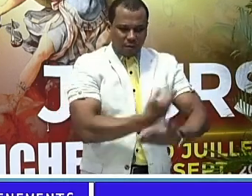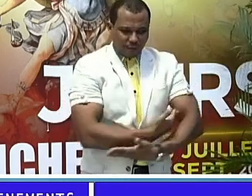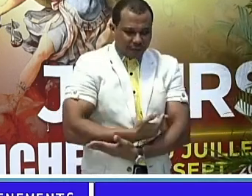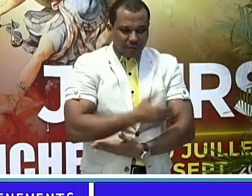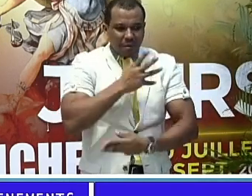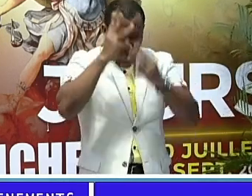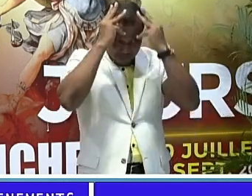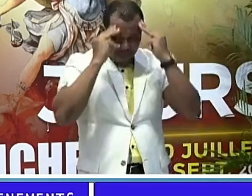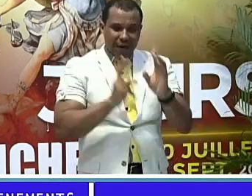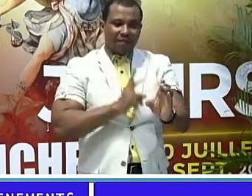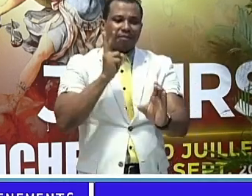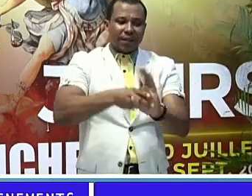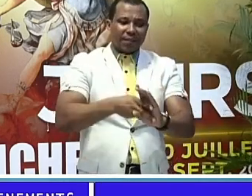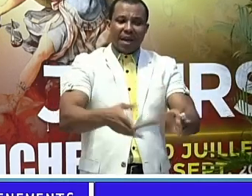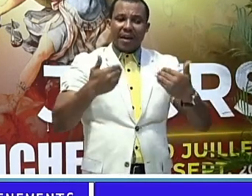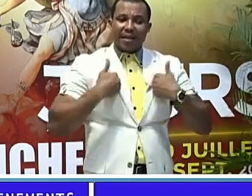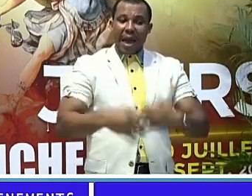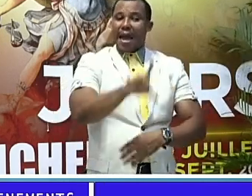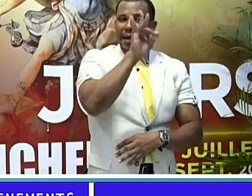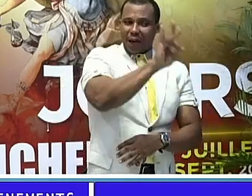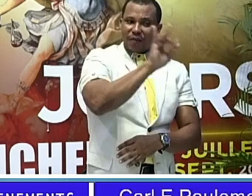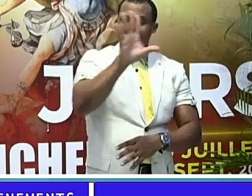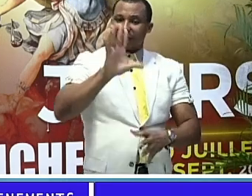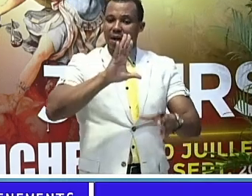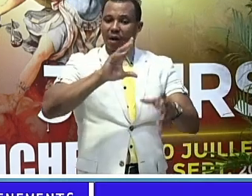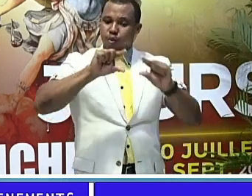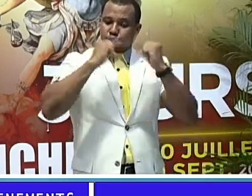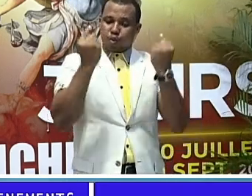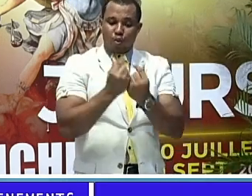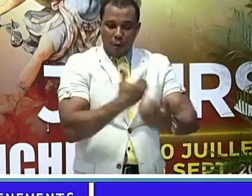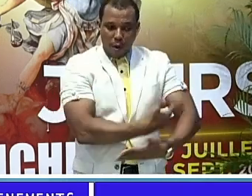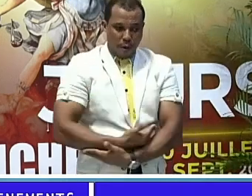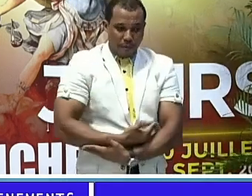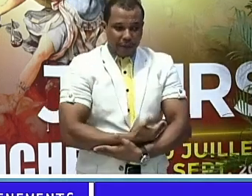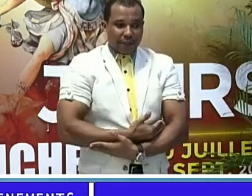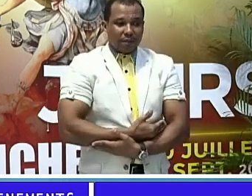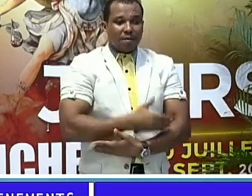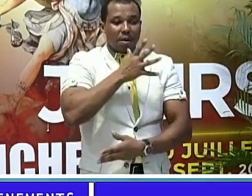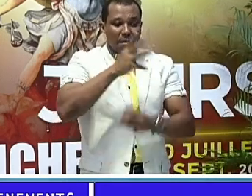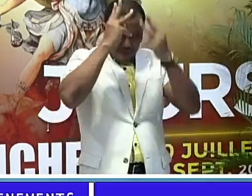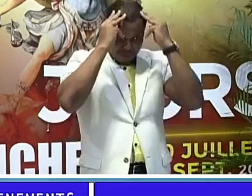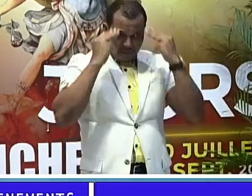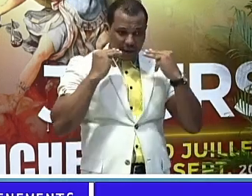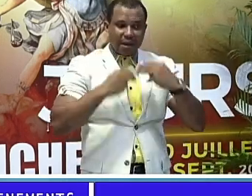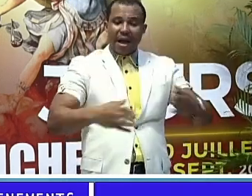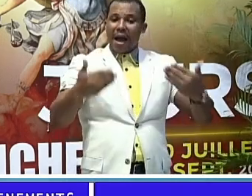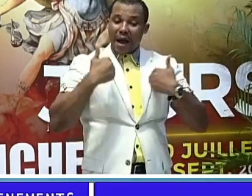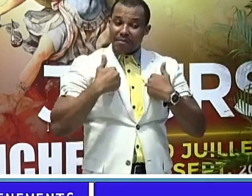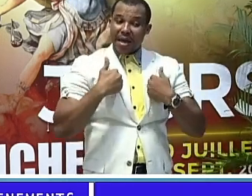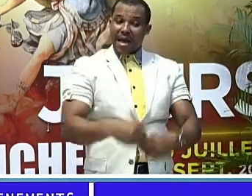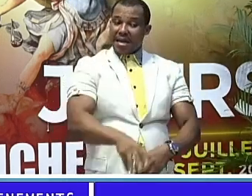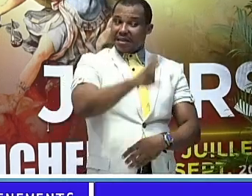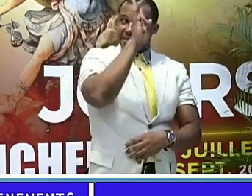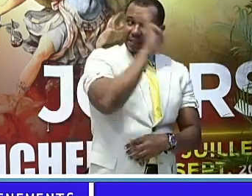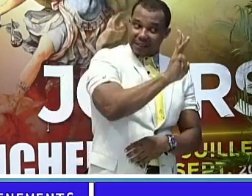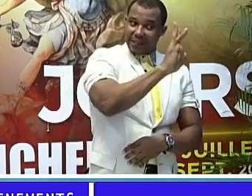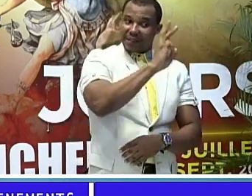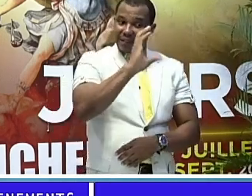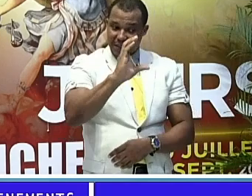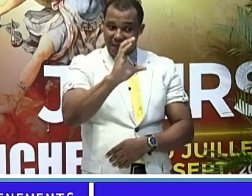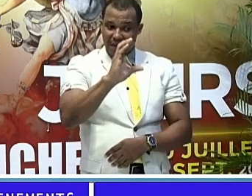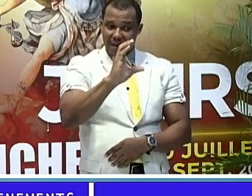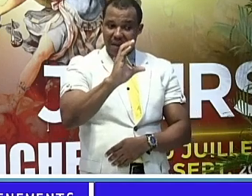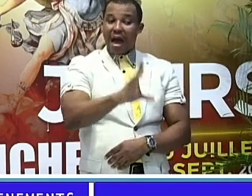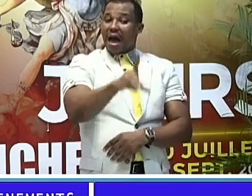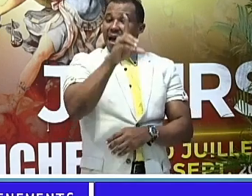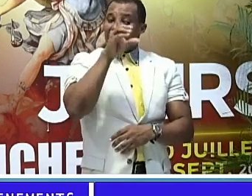exemple, nous avons 85 groupes femme petite Marie, avons 600 délégués qui ont sorti dans tout pays, qui ont descendu dans